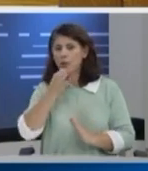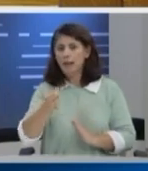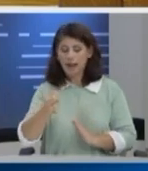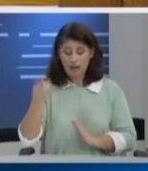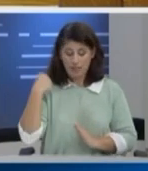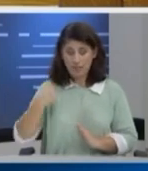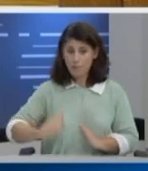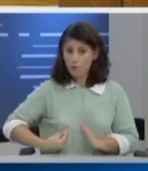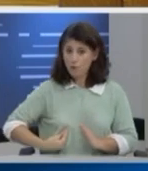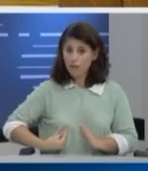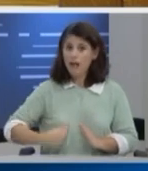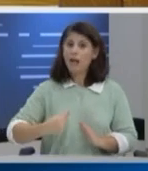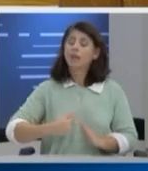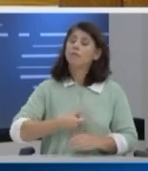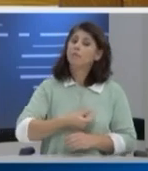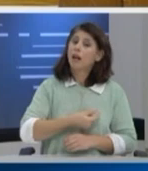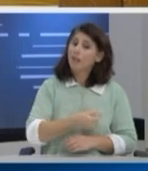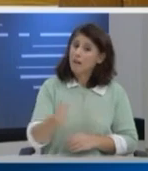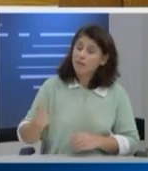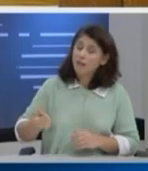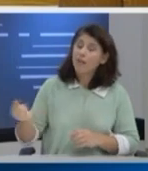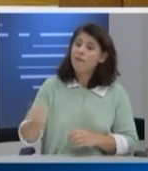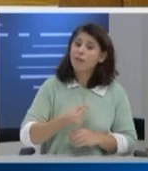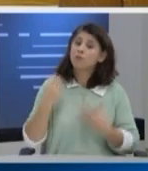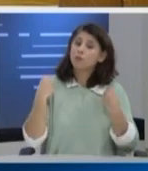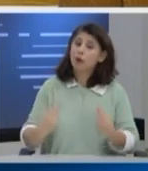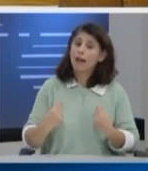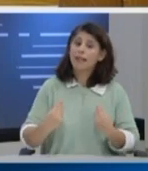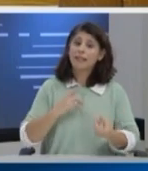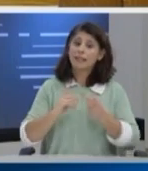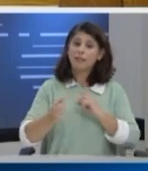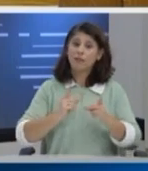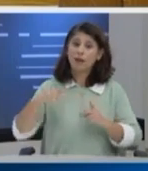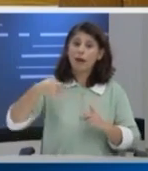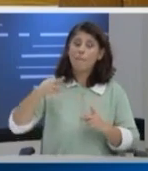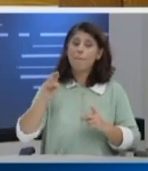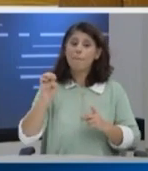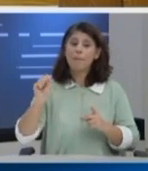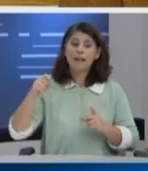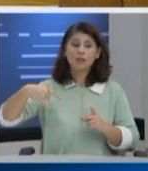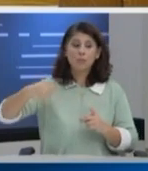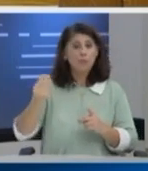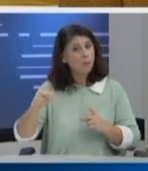δήλωναν δημοσίως και διαφήμιζαν το πόσο καλή είναι η Συμφωνία των Πρεσπών και ότι πρέπει να υπερψηφιστεί.